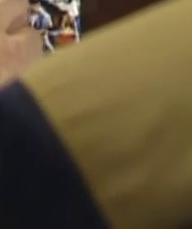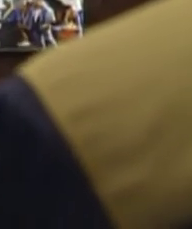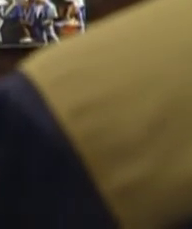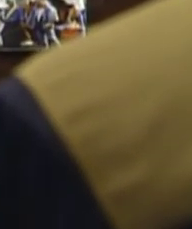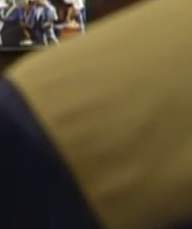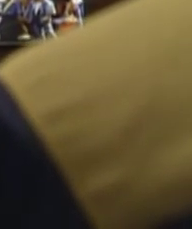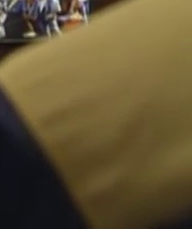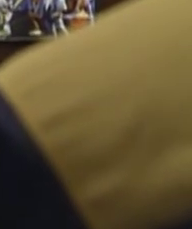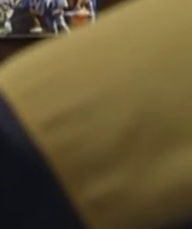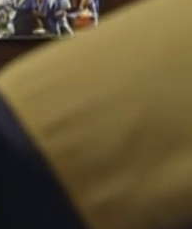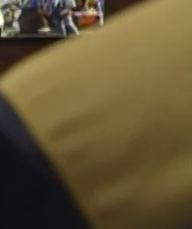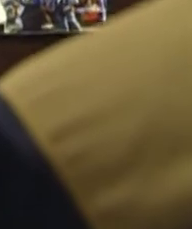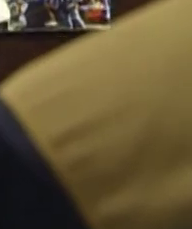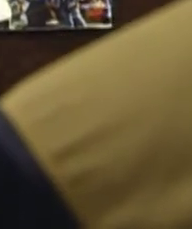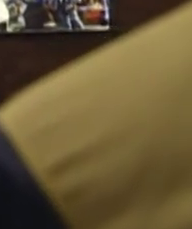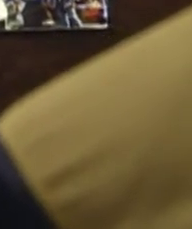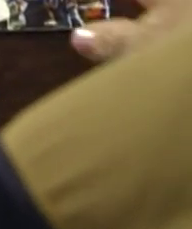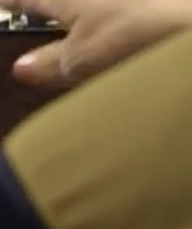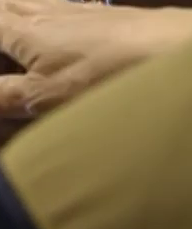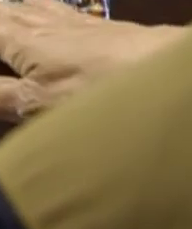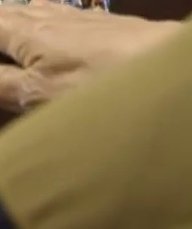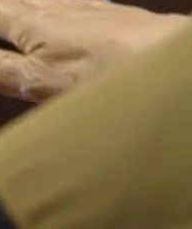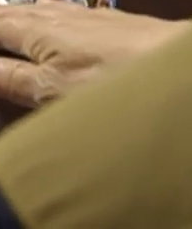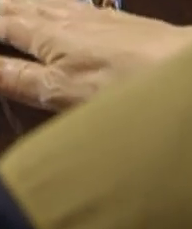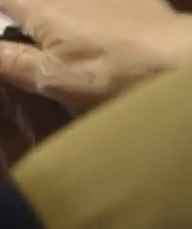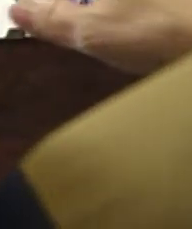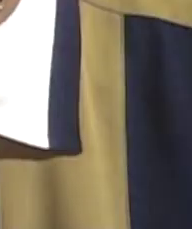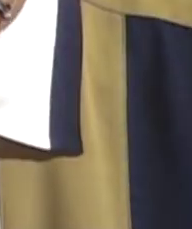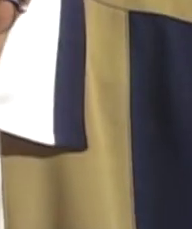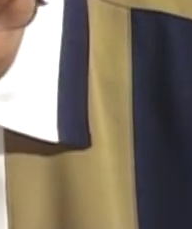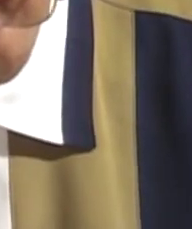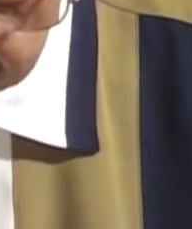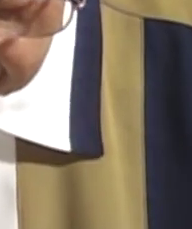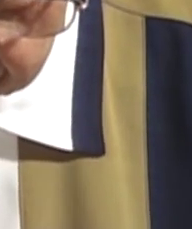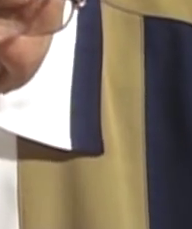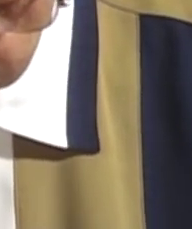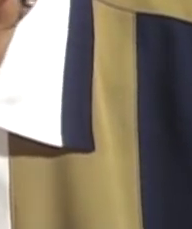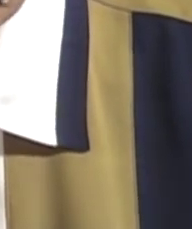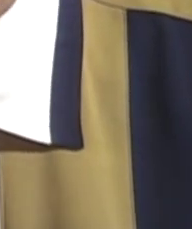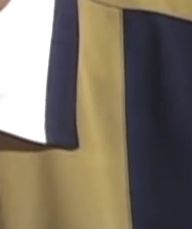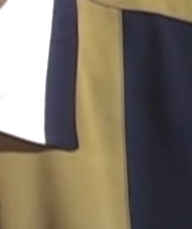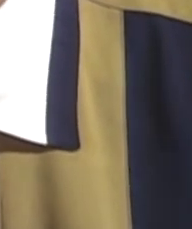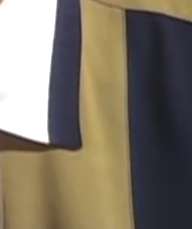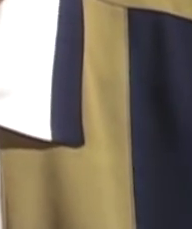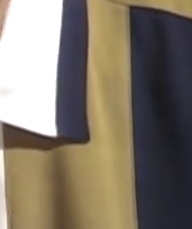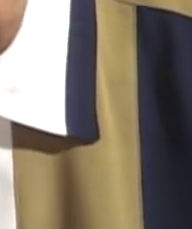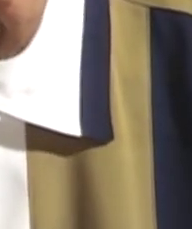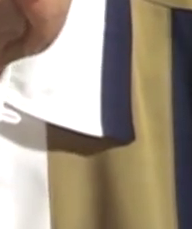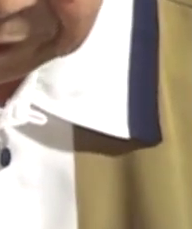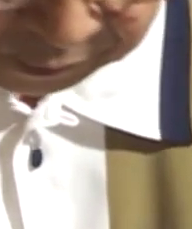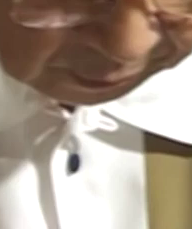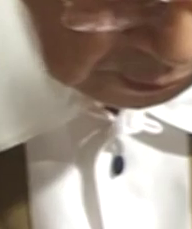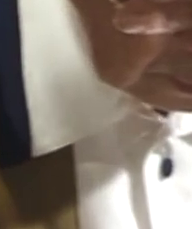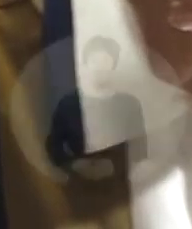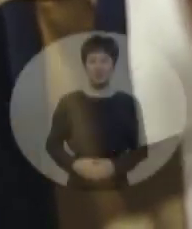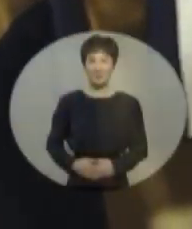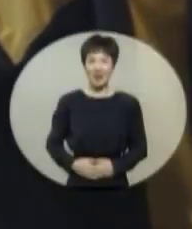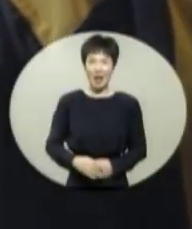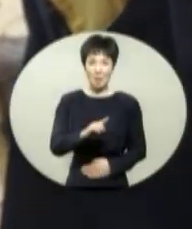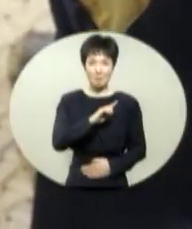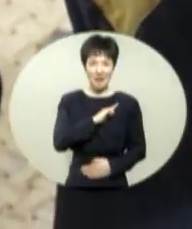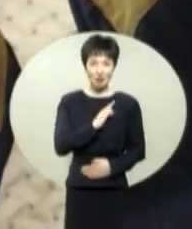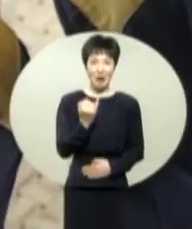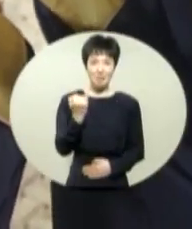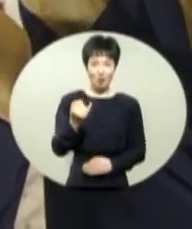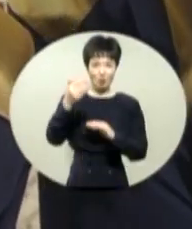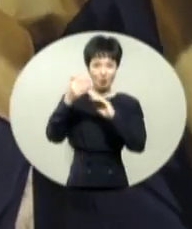ね、 うん。この人もちょっと追っかけたか。 そういうポイントが出てる写真が。 ま